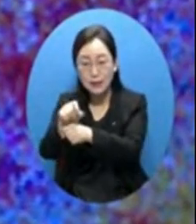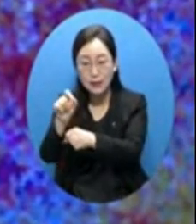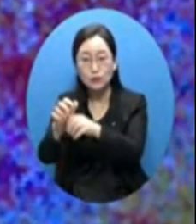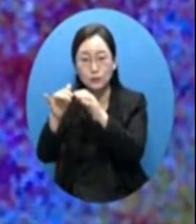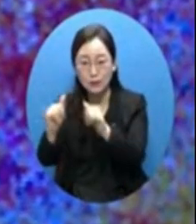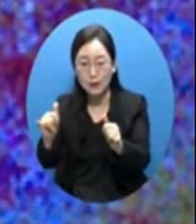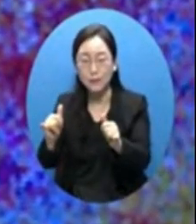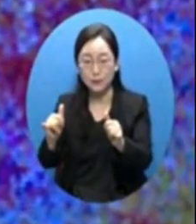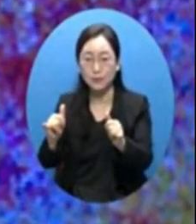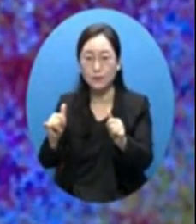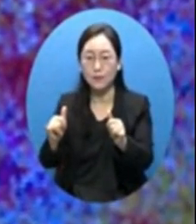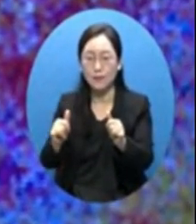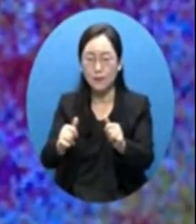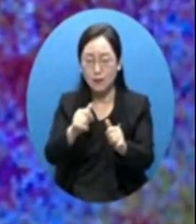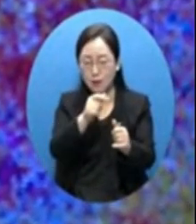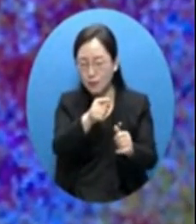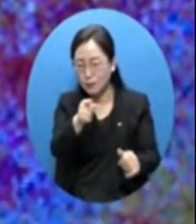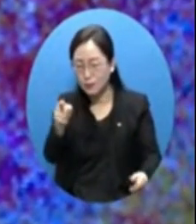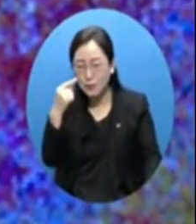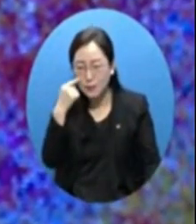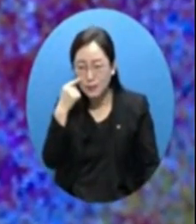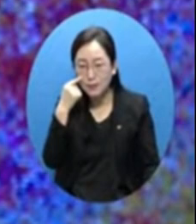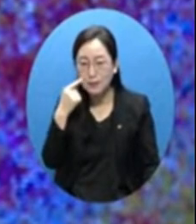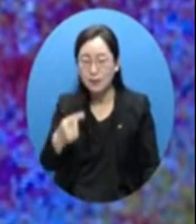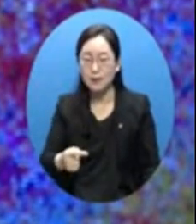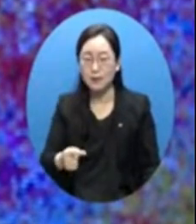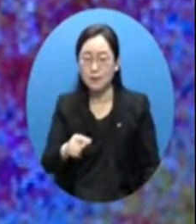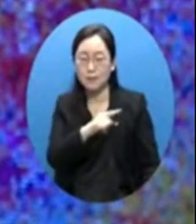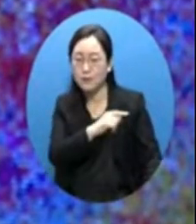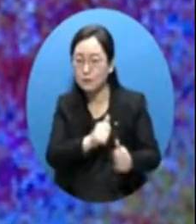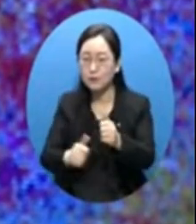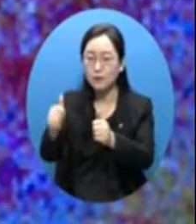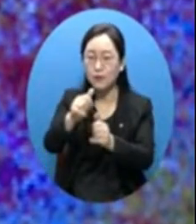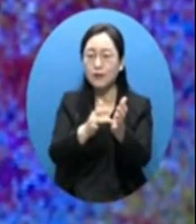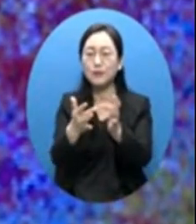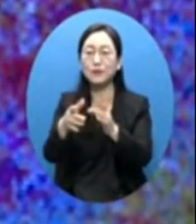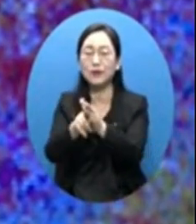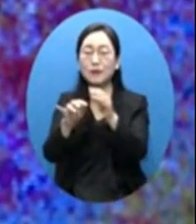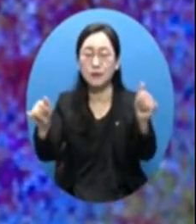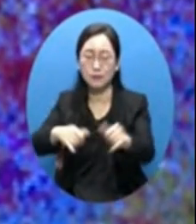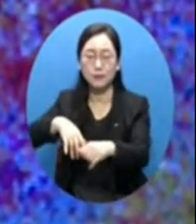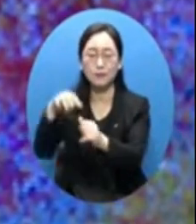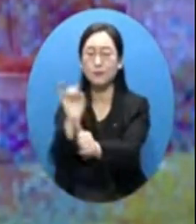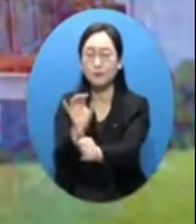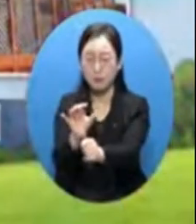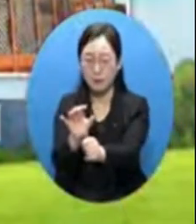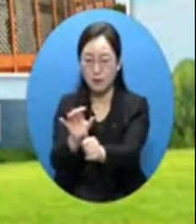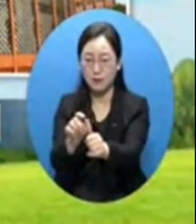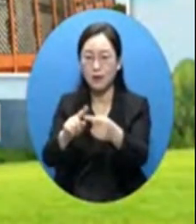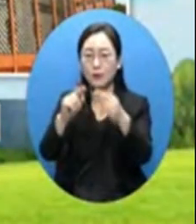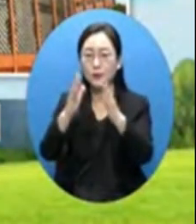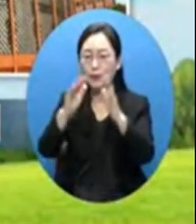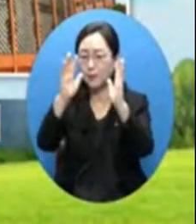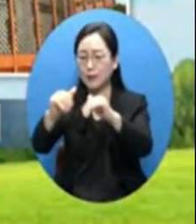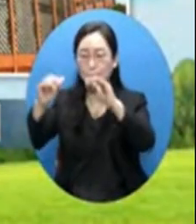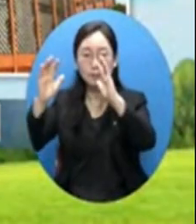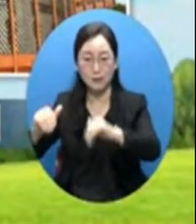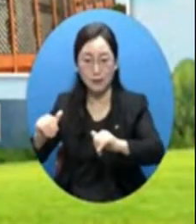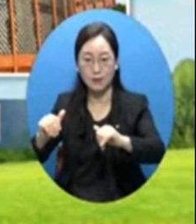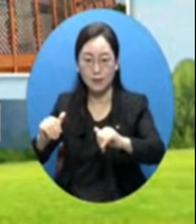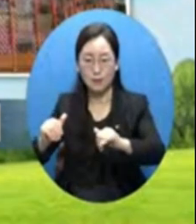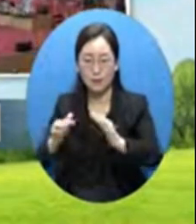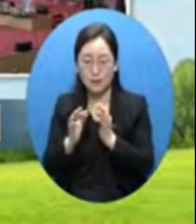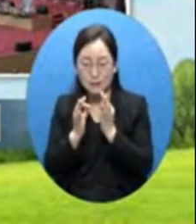사도계인들 이 사람들이 앞장서서 예수를 믿는 사람들을 핍박하고 교회를 허물어뜨리는 일에